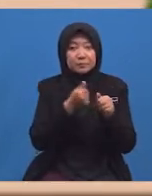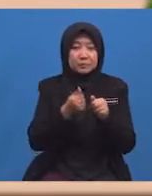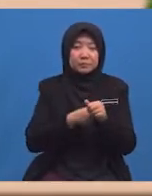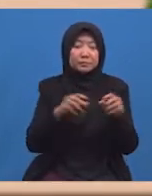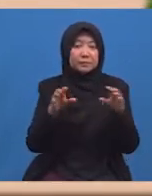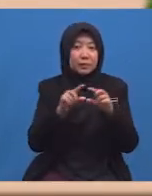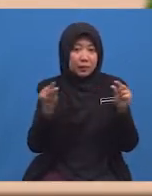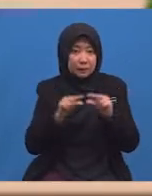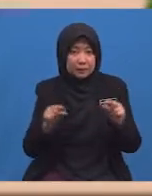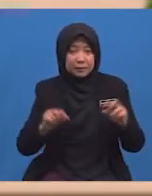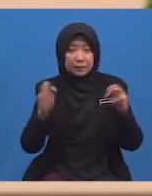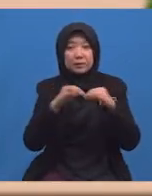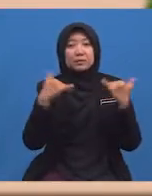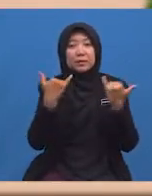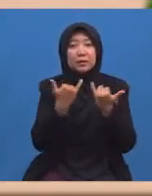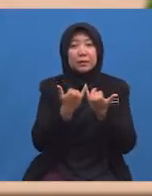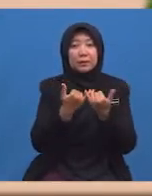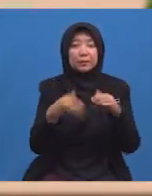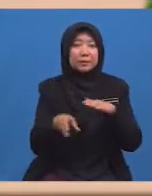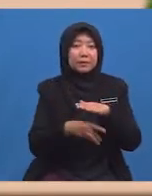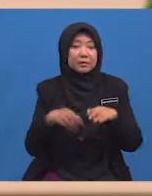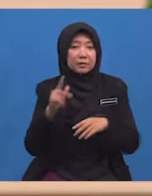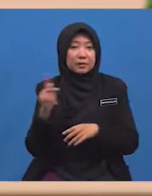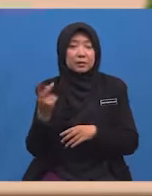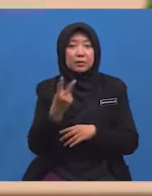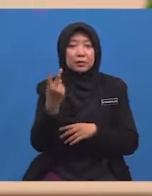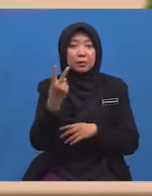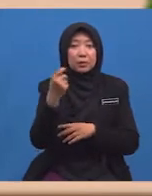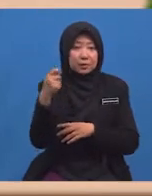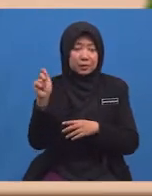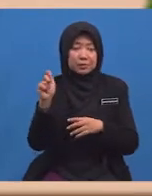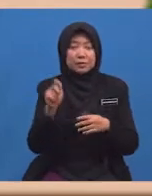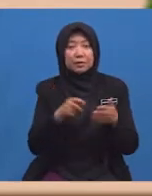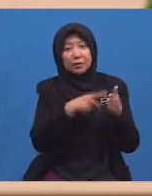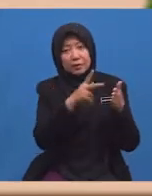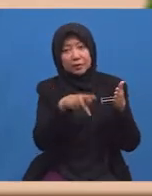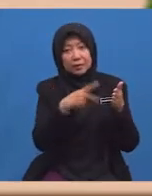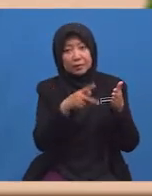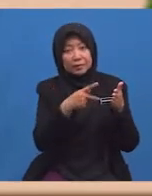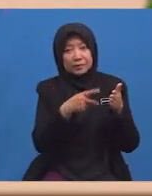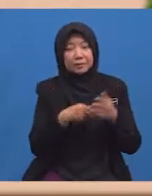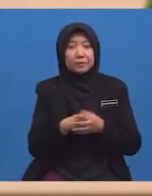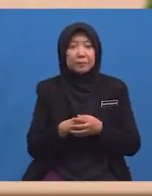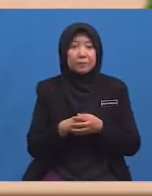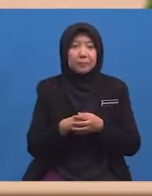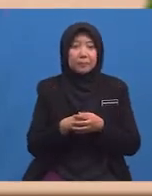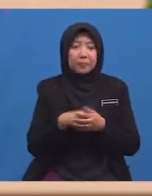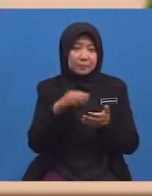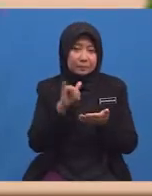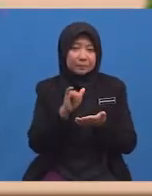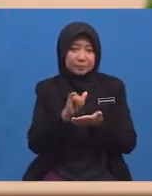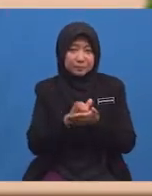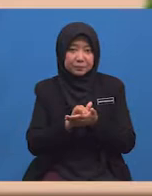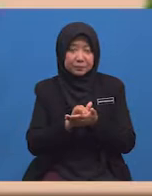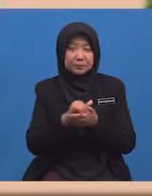lapisan masyarakat berdasarkan kedua-dua teks kajian Sudalatul Salatin dan